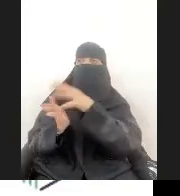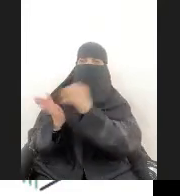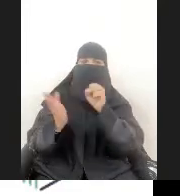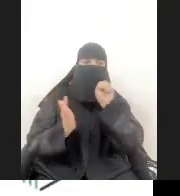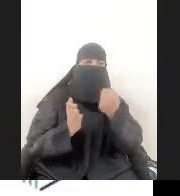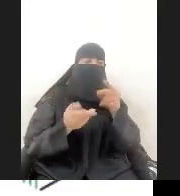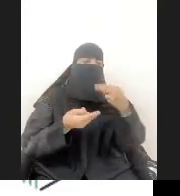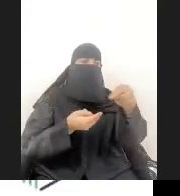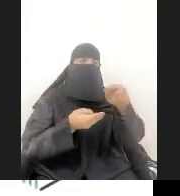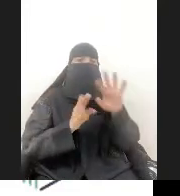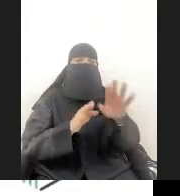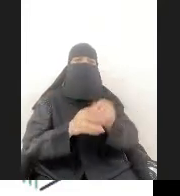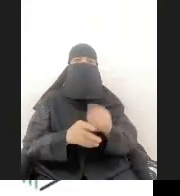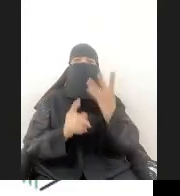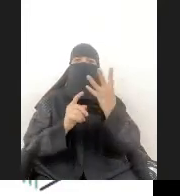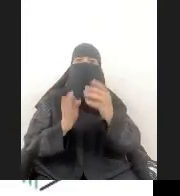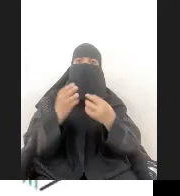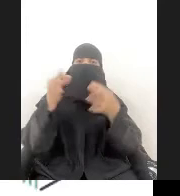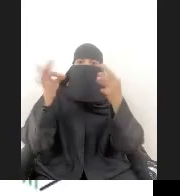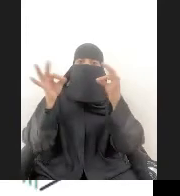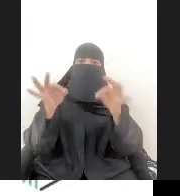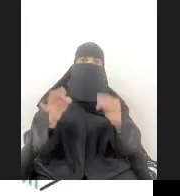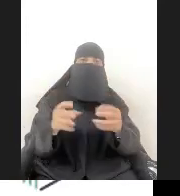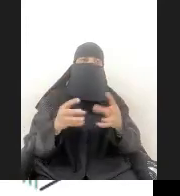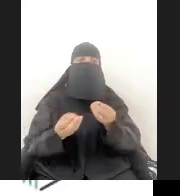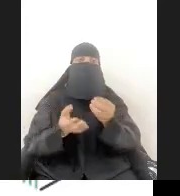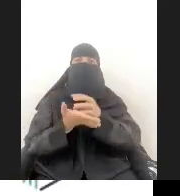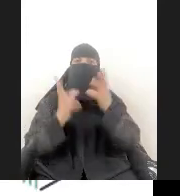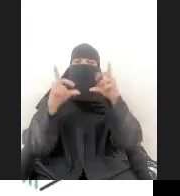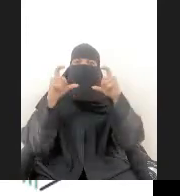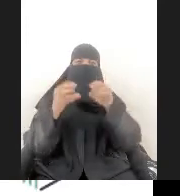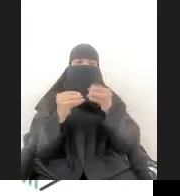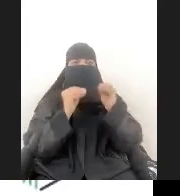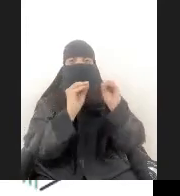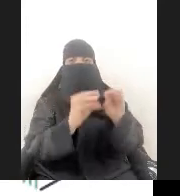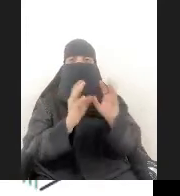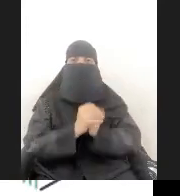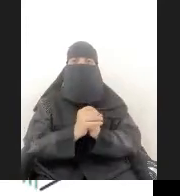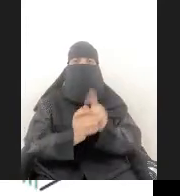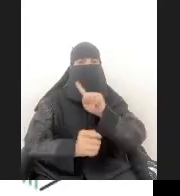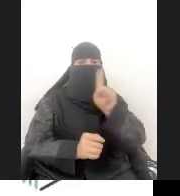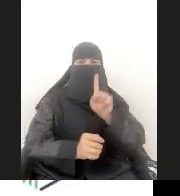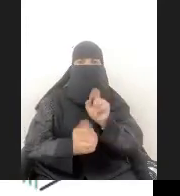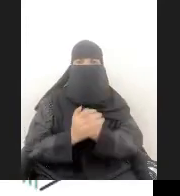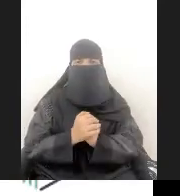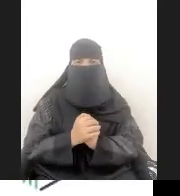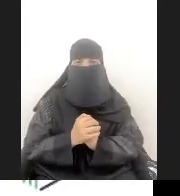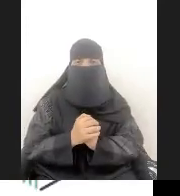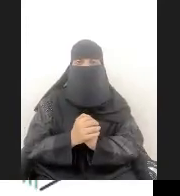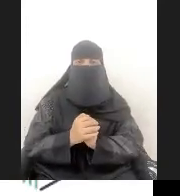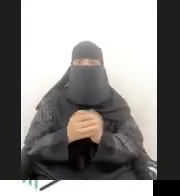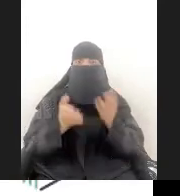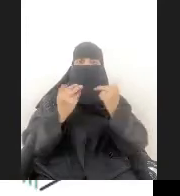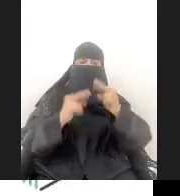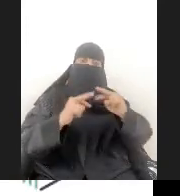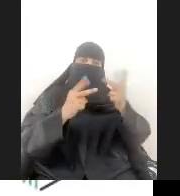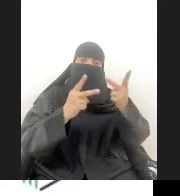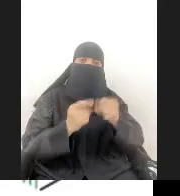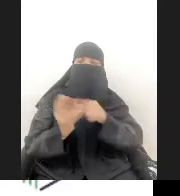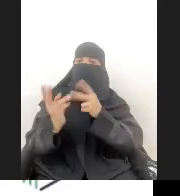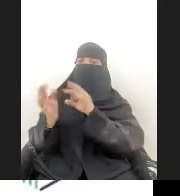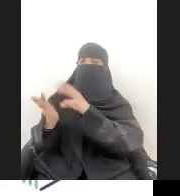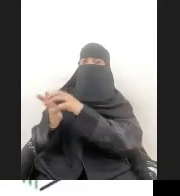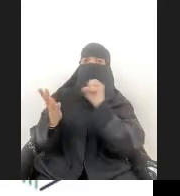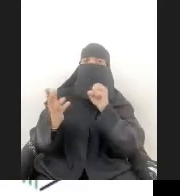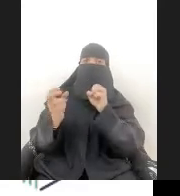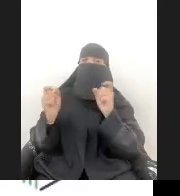ويعطيك 4 صفحات بعد ويحمل لك مرفقات ويحمل صور. هذا هل غيرت شيء في شخصية المتعلم؟ ربما يقرأ. إذا السؤال هذا